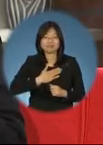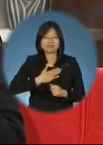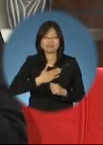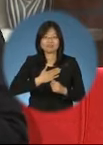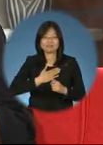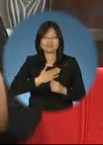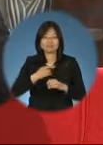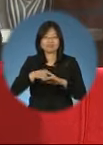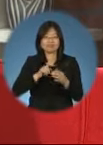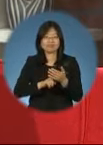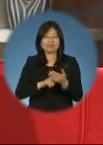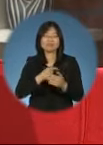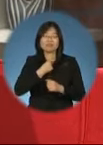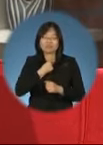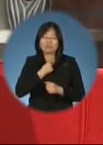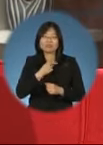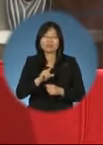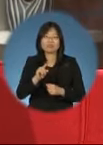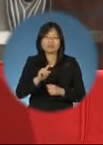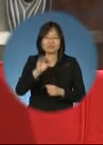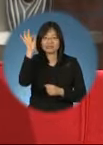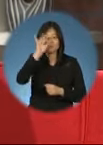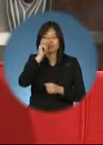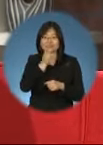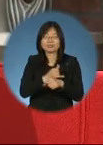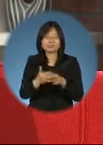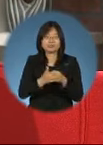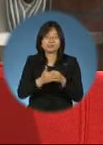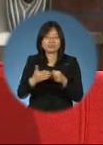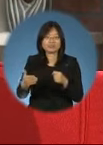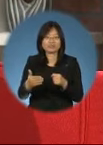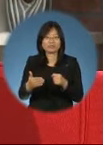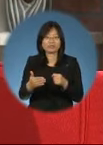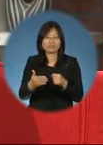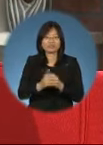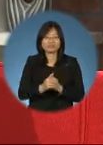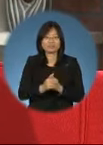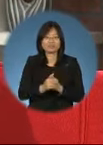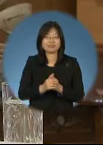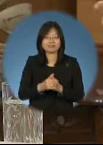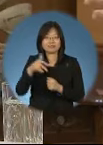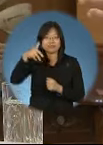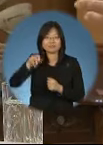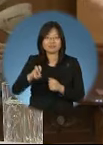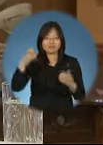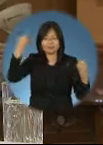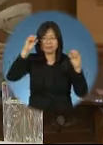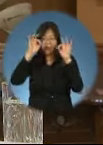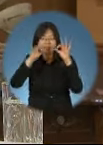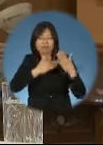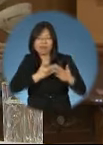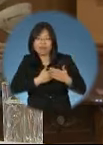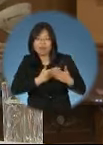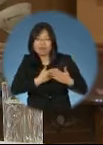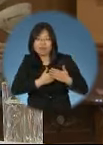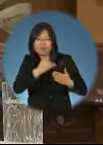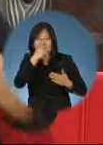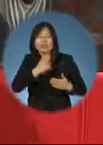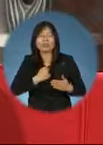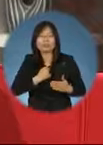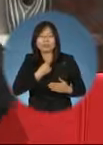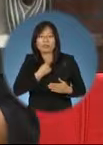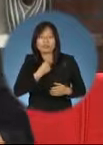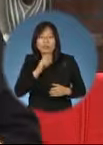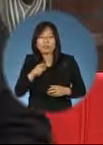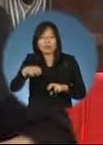하트, 가슴이 원하는 거 예. 찾았으니까. 막 춤을 보니까 두근두근해요? 예, 그러니까 막 추고 싶은 거예요. 저